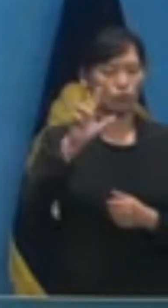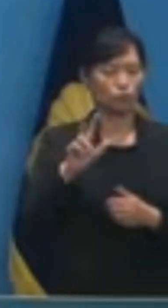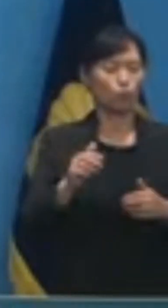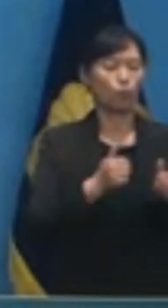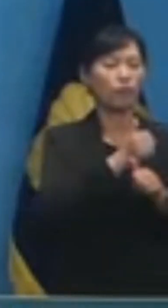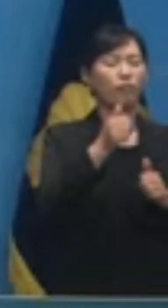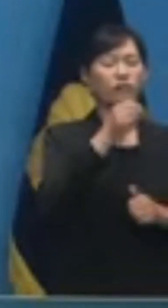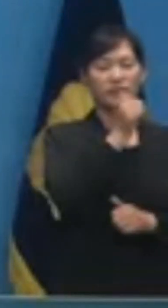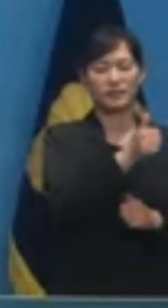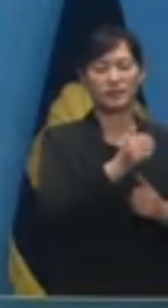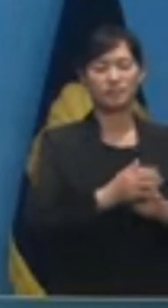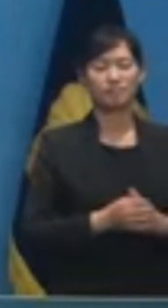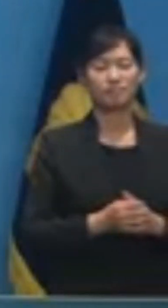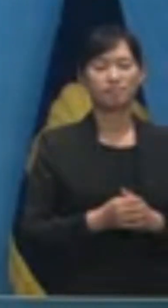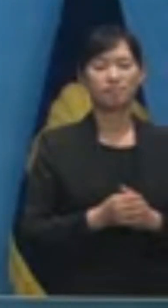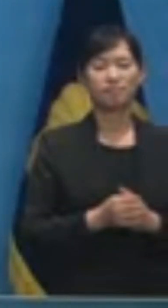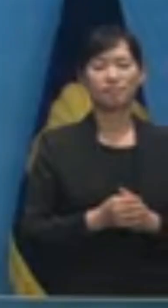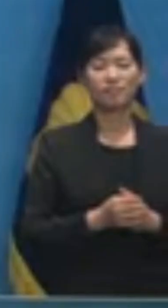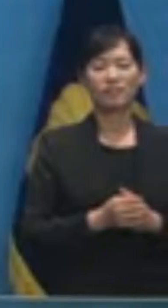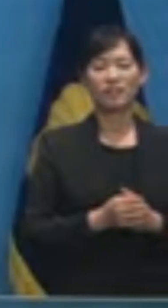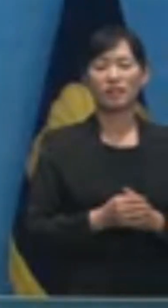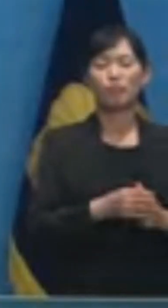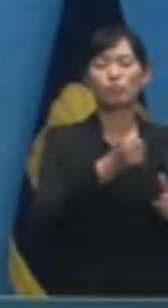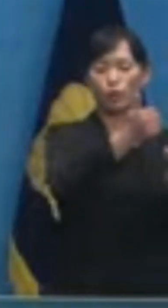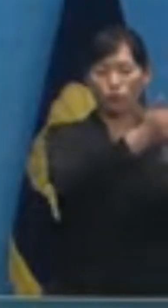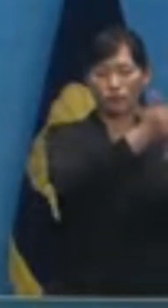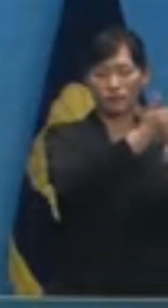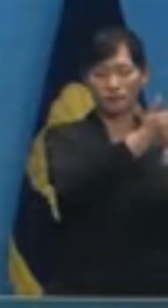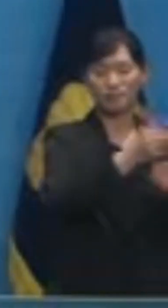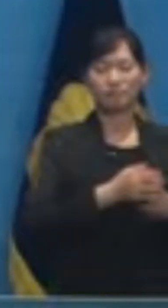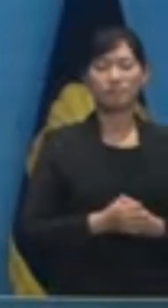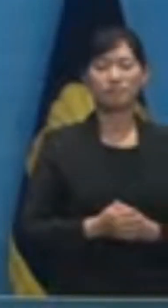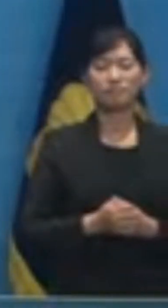전국위원장님이십니다. 예, 박용덕 부위원장님이십니다.